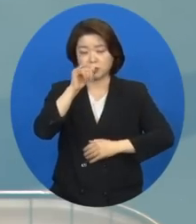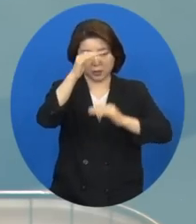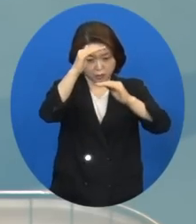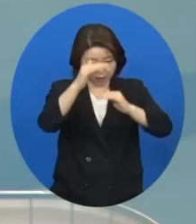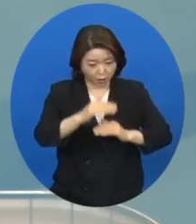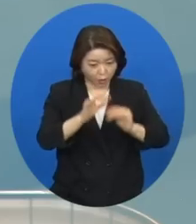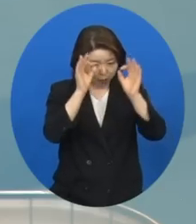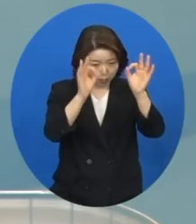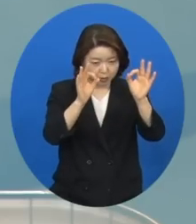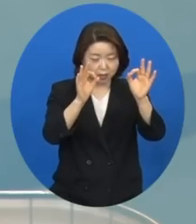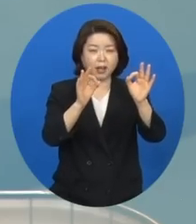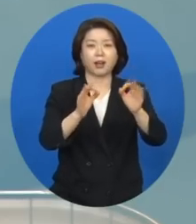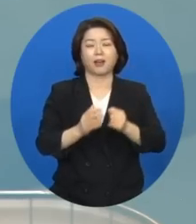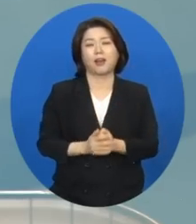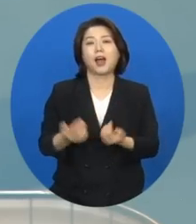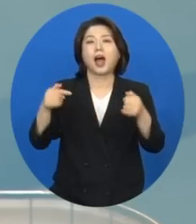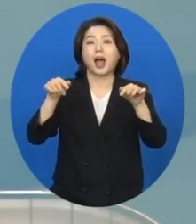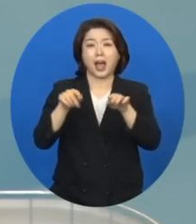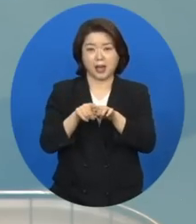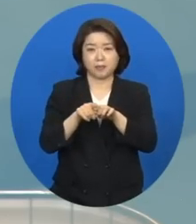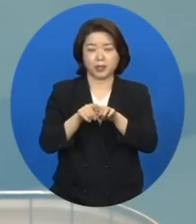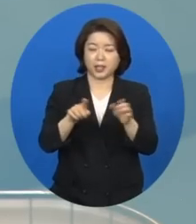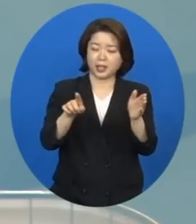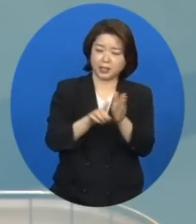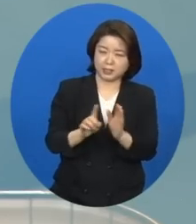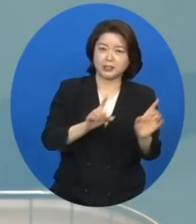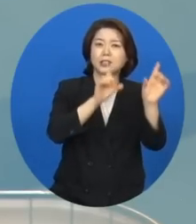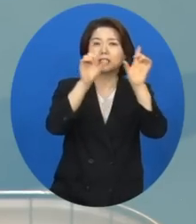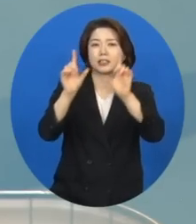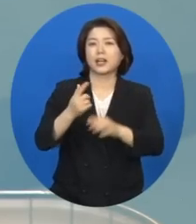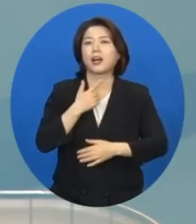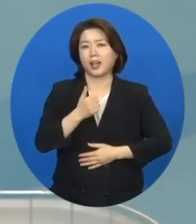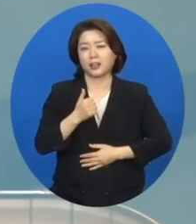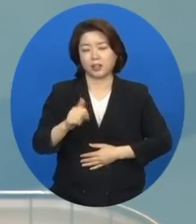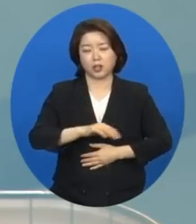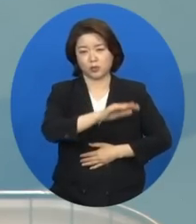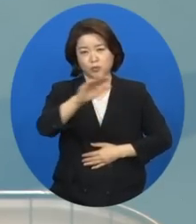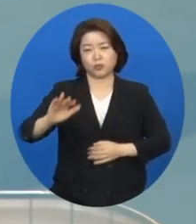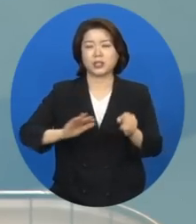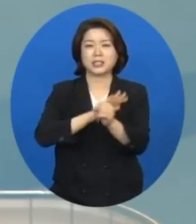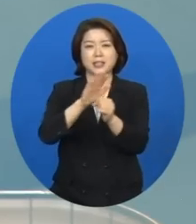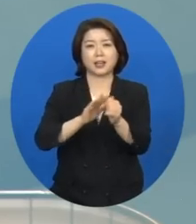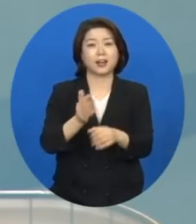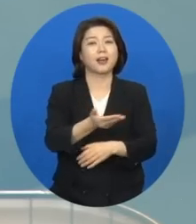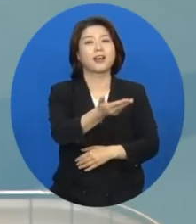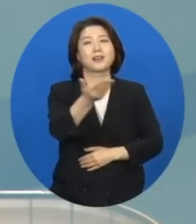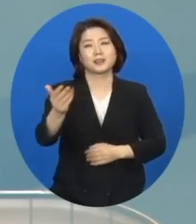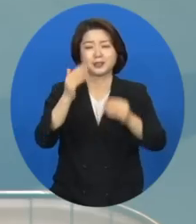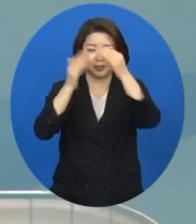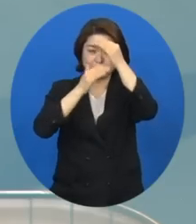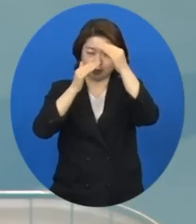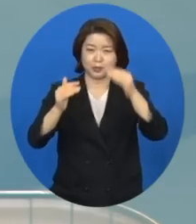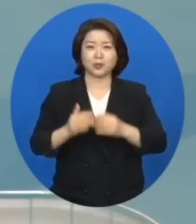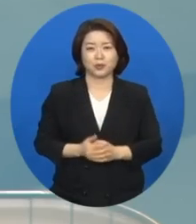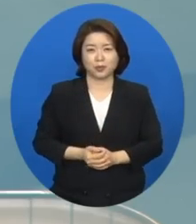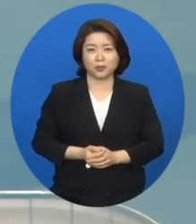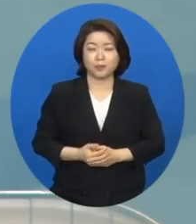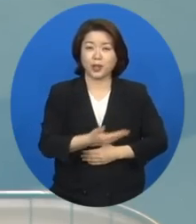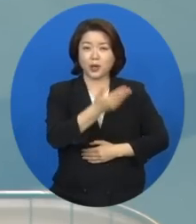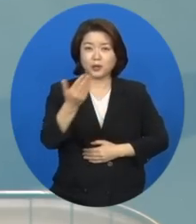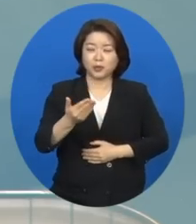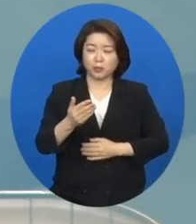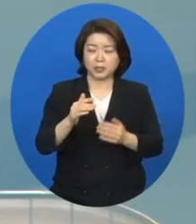보니까 함께 신앙생활 했던 우리 사랑하는 성도님들, 여러분들이 예수님과